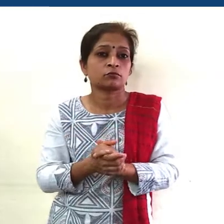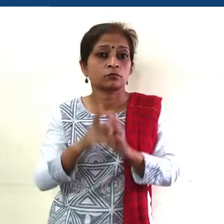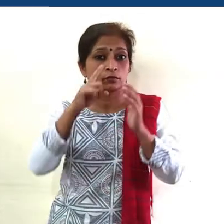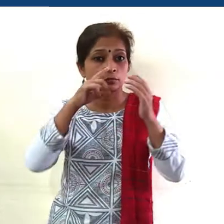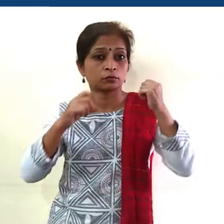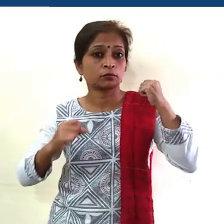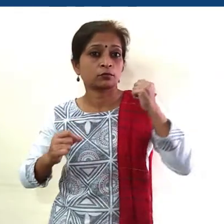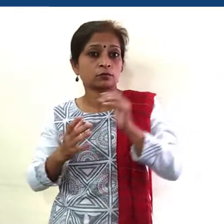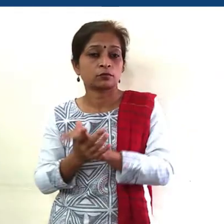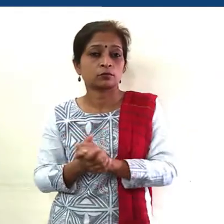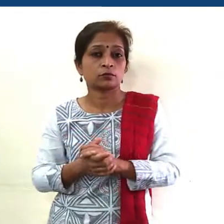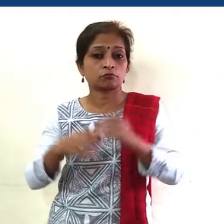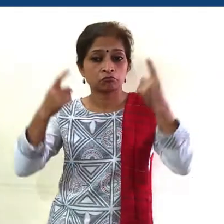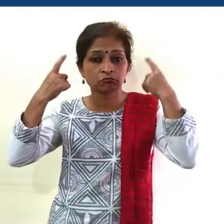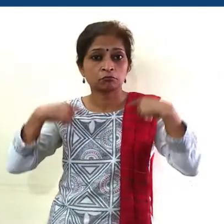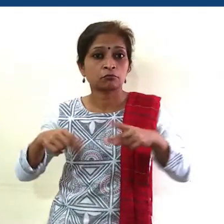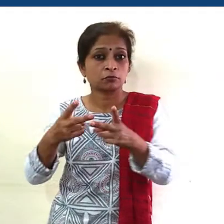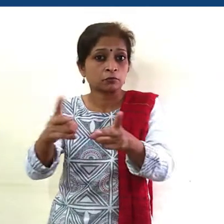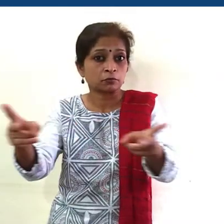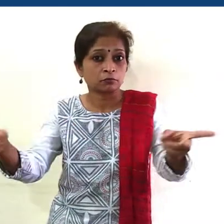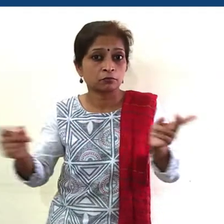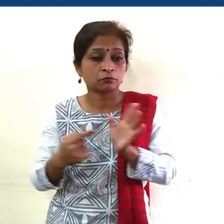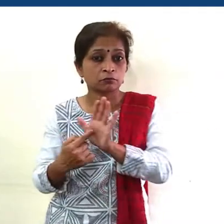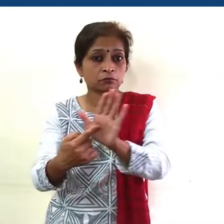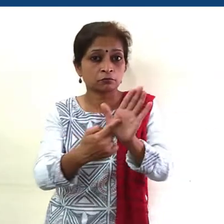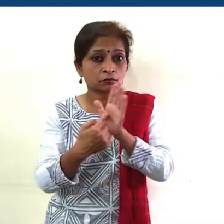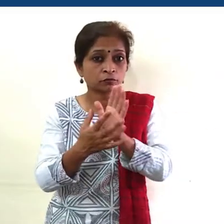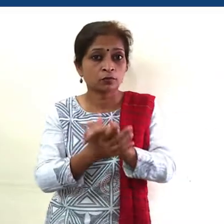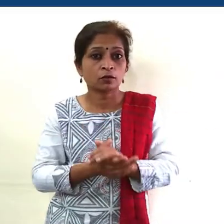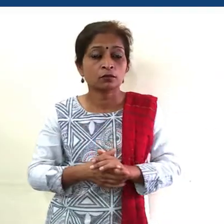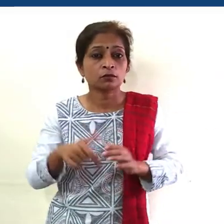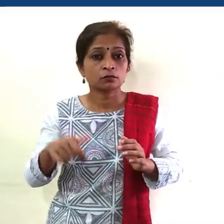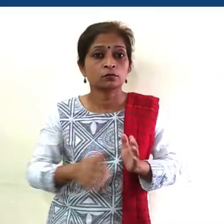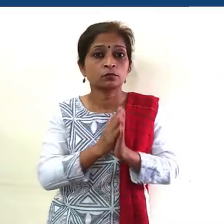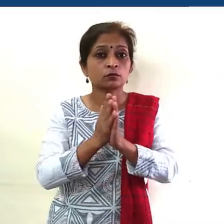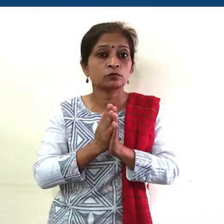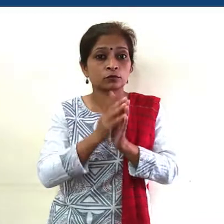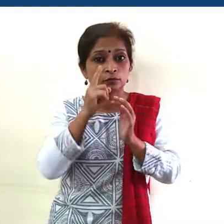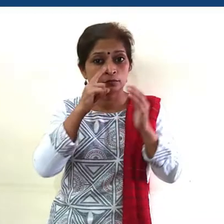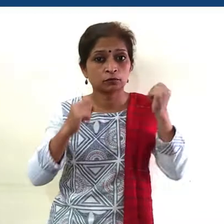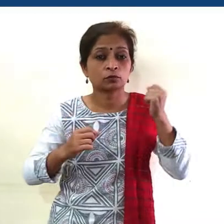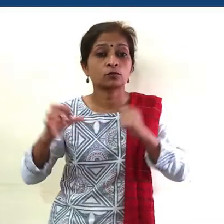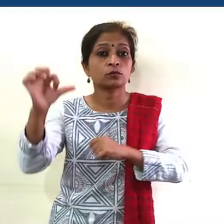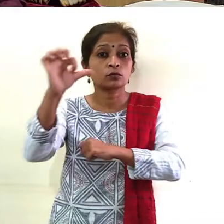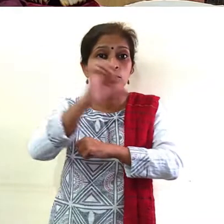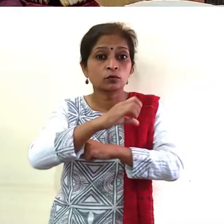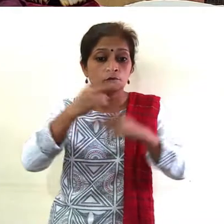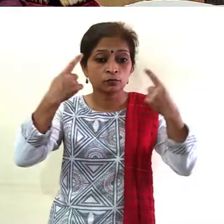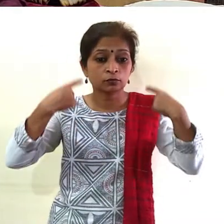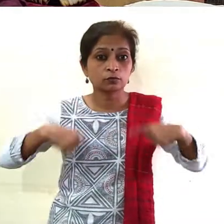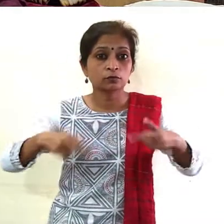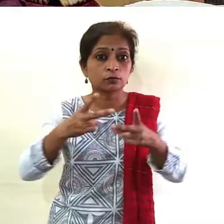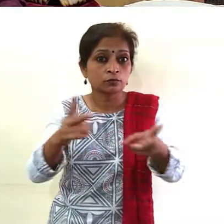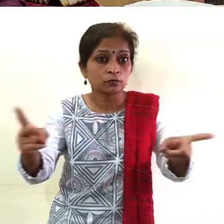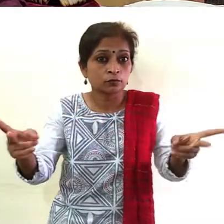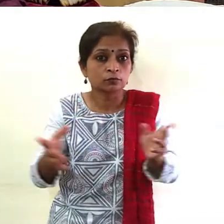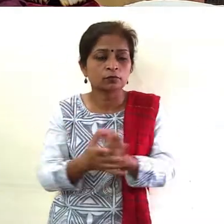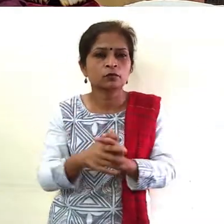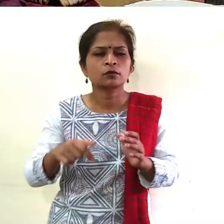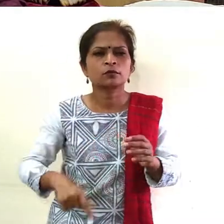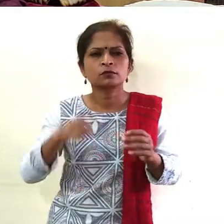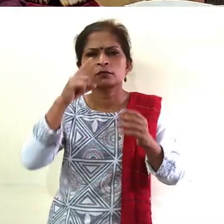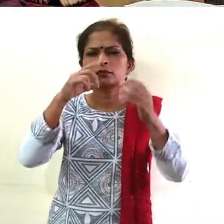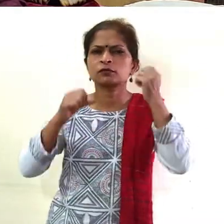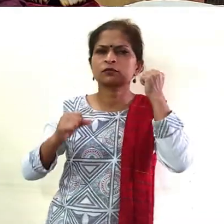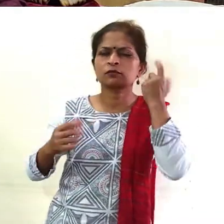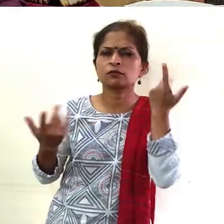के रूप से निकलती हैं, वो अलग अलग रूप में आती हैं, इसलिए 9 अलग अलग ढंग होते हैं देवी के। एक सवाल आ रहा है सर, बीच में टोक रही हूँ आपको, ये